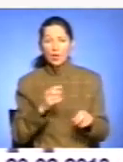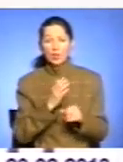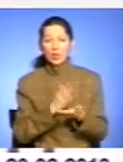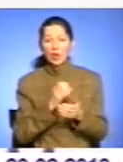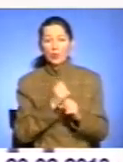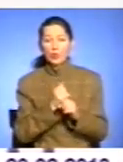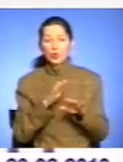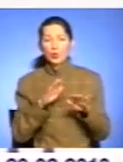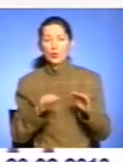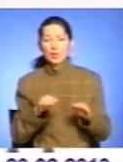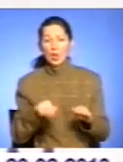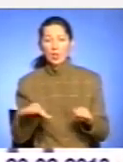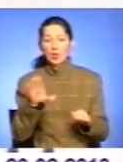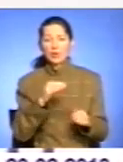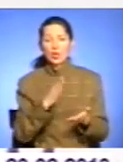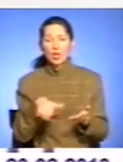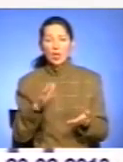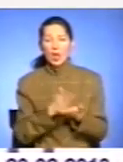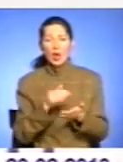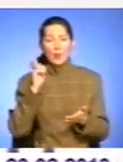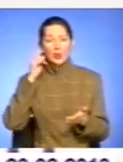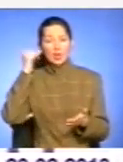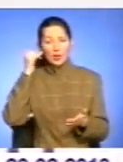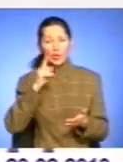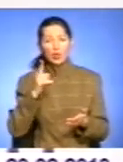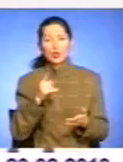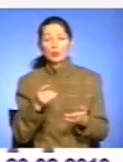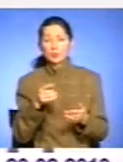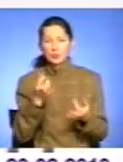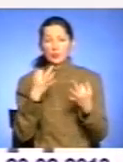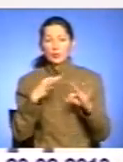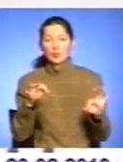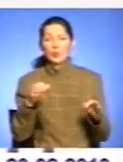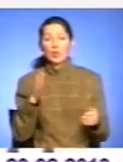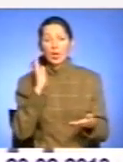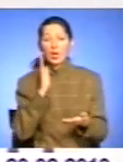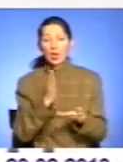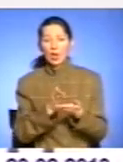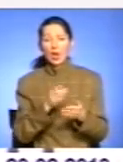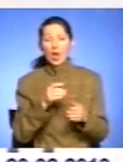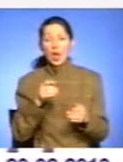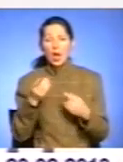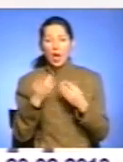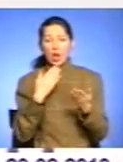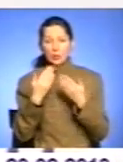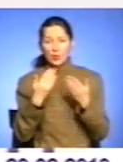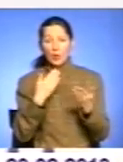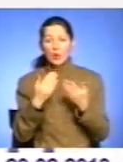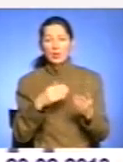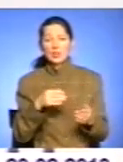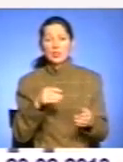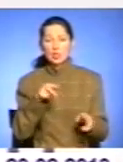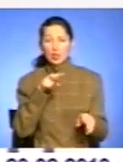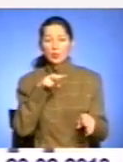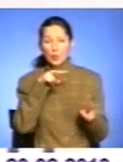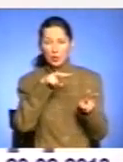оснащені мобільними телефонами, що при необхідності дозволяє безпосередньо спілкуватися зі спостерігачами постів. Узагальнюючи